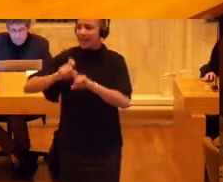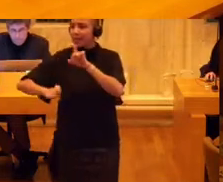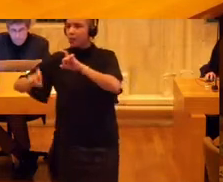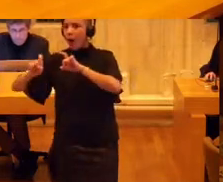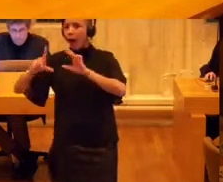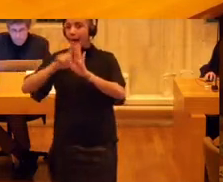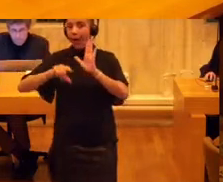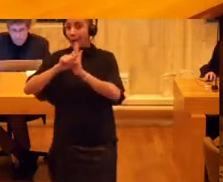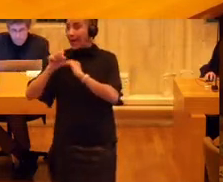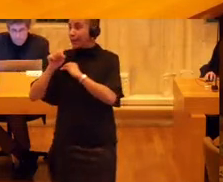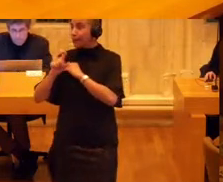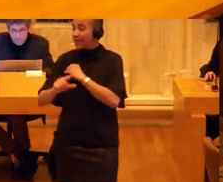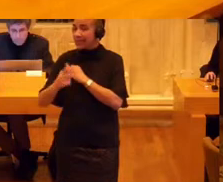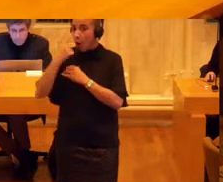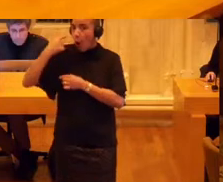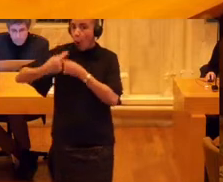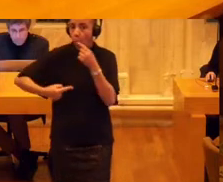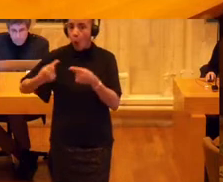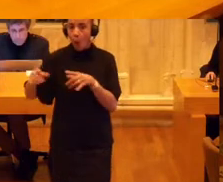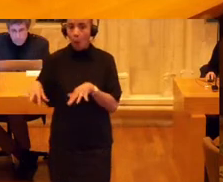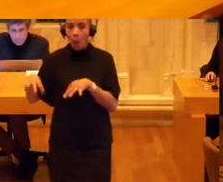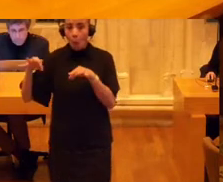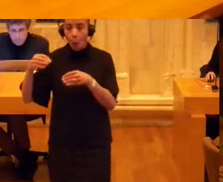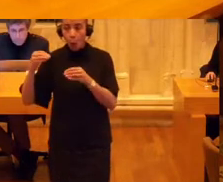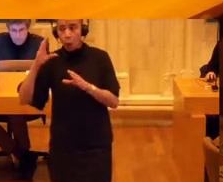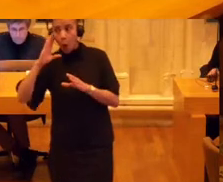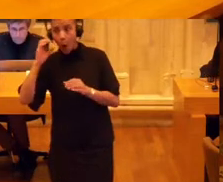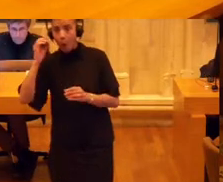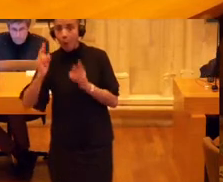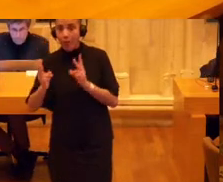un peu en sommeil. Merci.